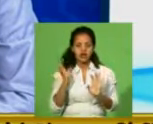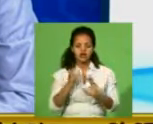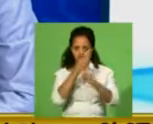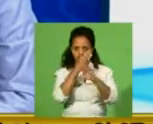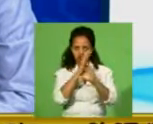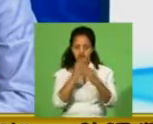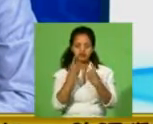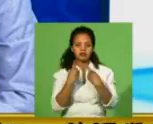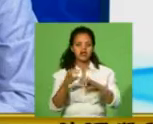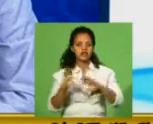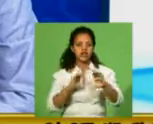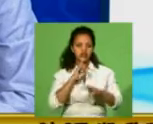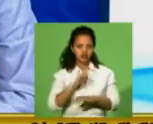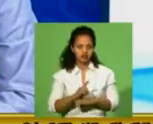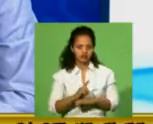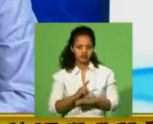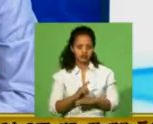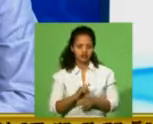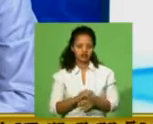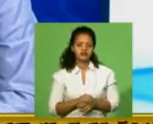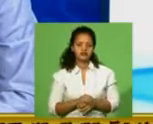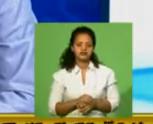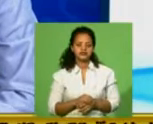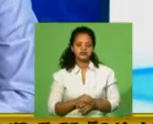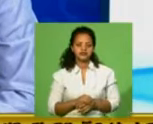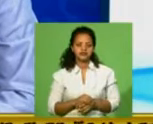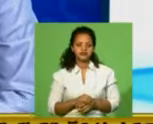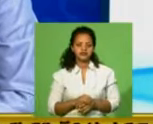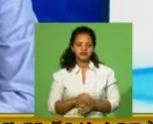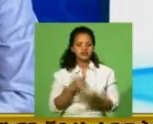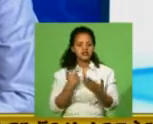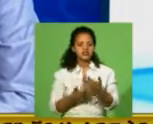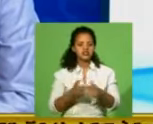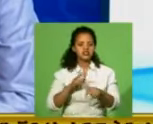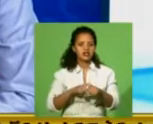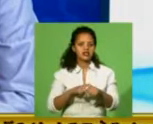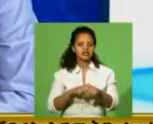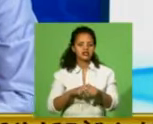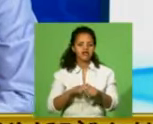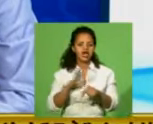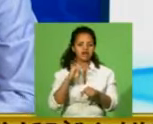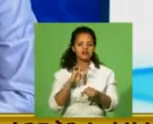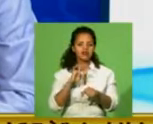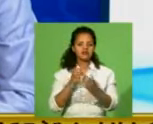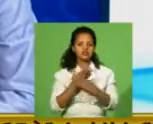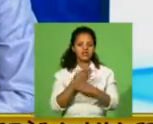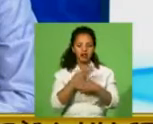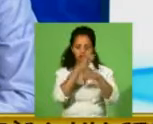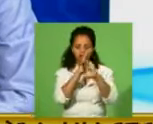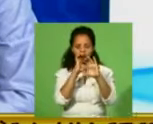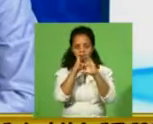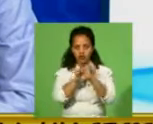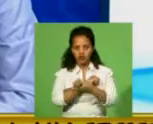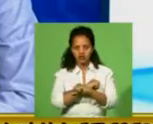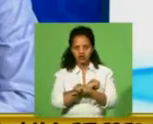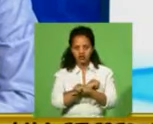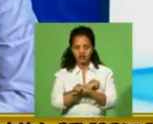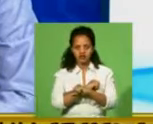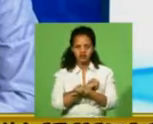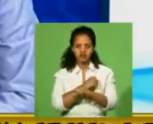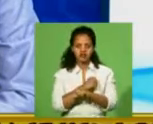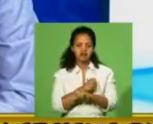ምርመራ እያደረገ ነው። ሶዶ ላብራቶሪም እያደረገ ነው። በዚህን ሰዓት ኦሎሞስት የአርባ ምንጭ ላብራቶሪም አልቋል። አይ